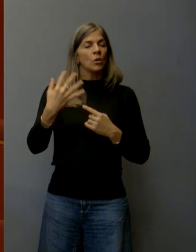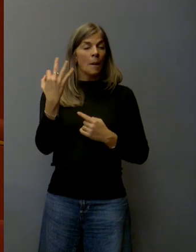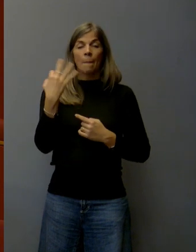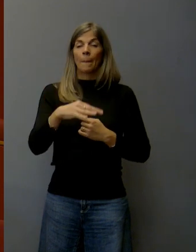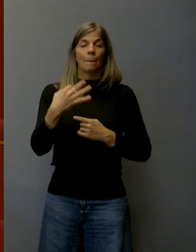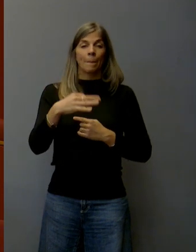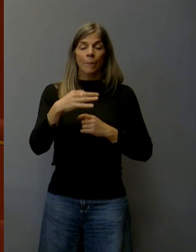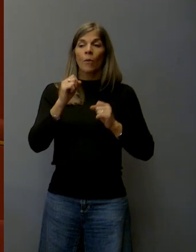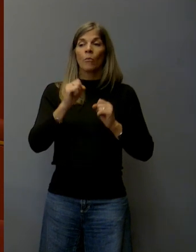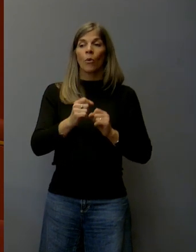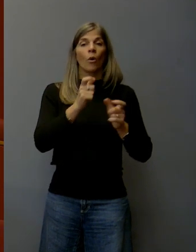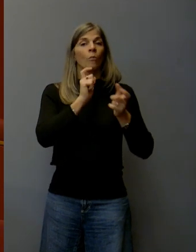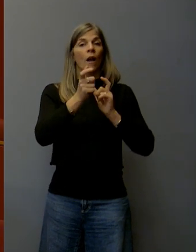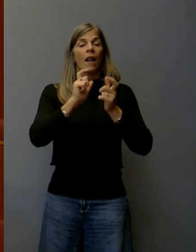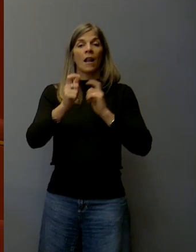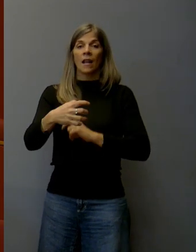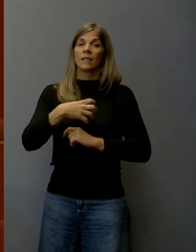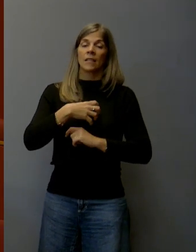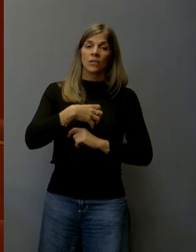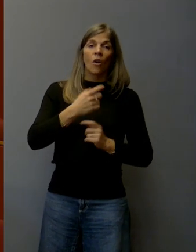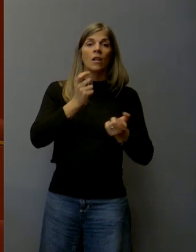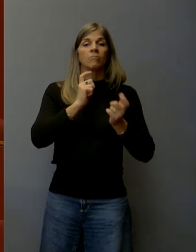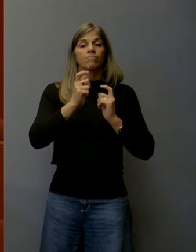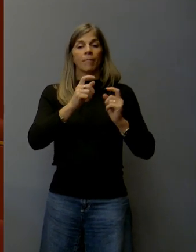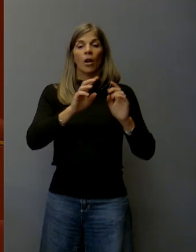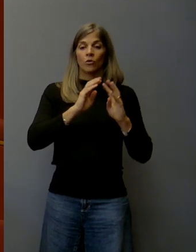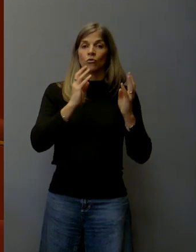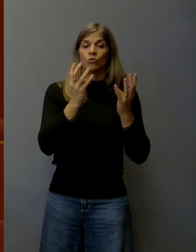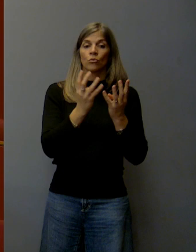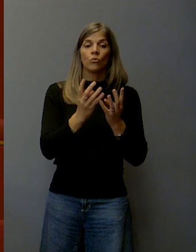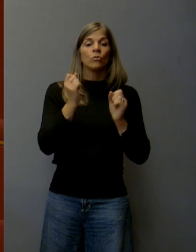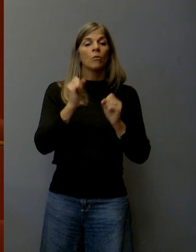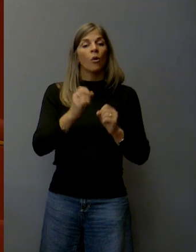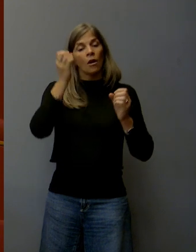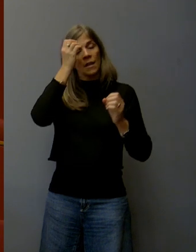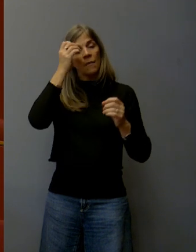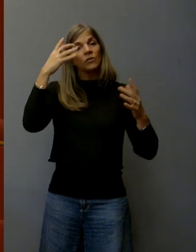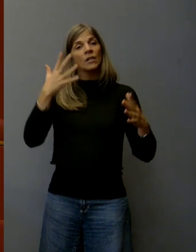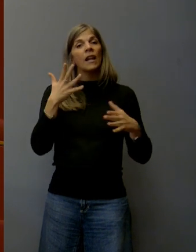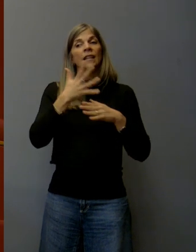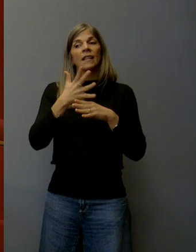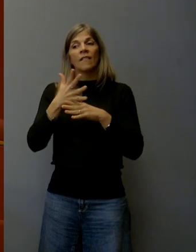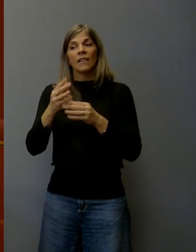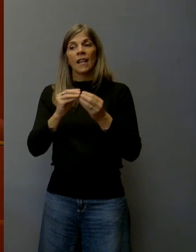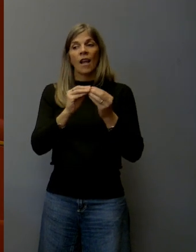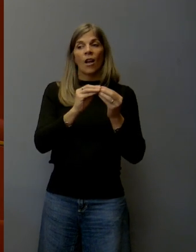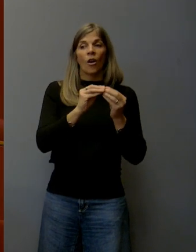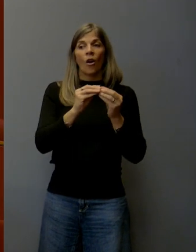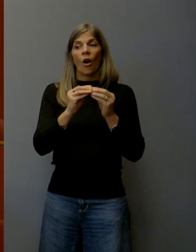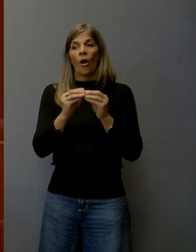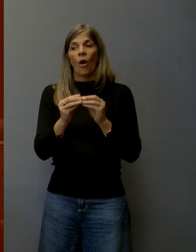dialogare con gli assessori e con l'aggiunta per poter immaginare come intervenire laddove si fossero